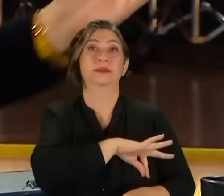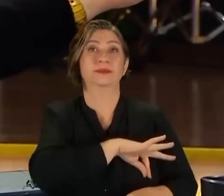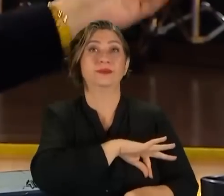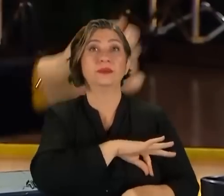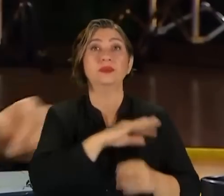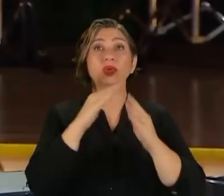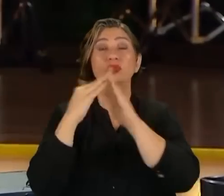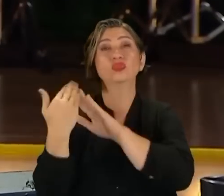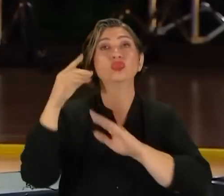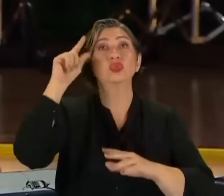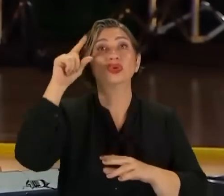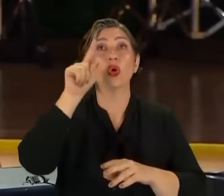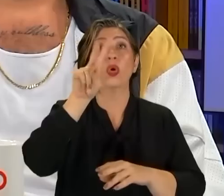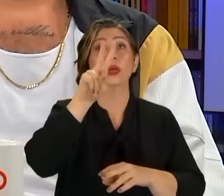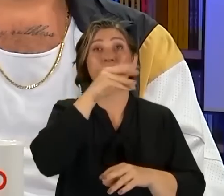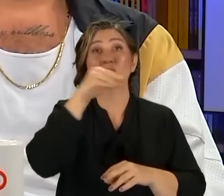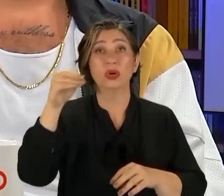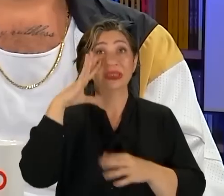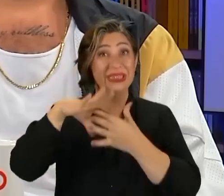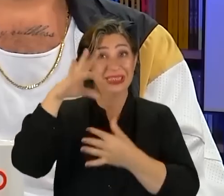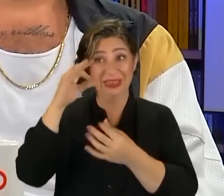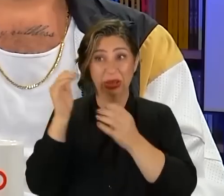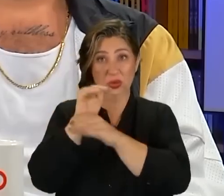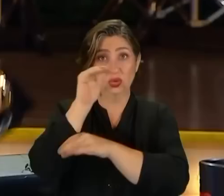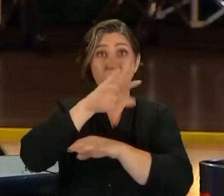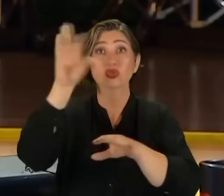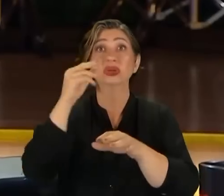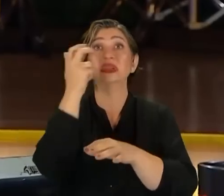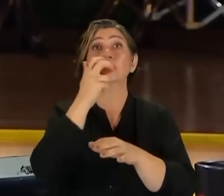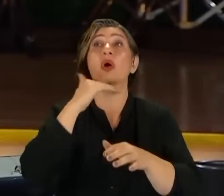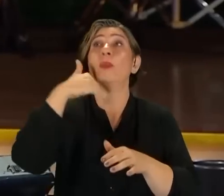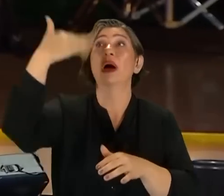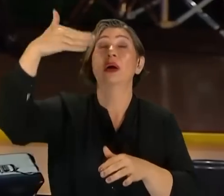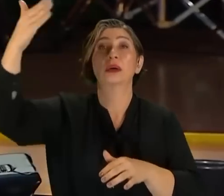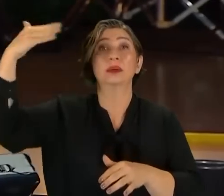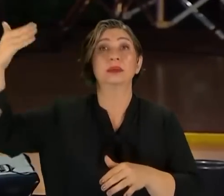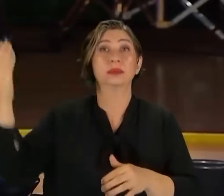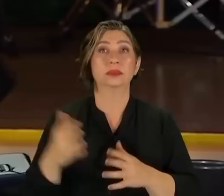geliyor. Komşumuz Yunanistan'da 12 milyon kişi yaşıyor. Bütün sanatçıları yurt dışında.